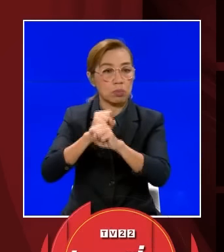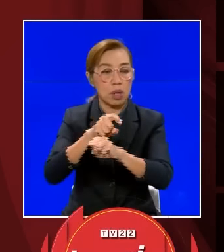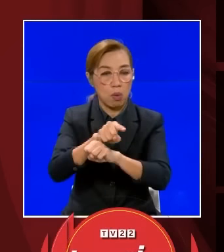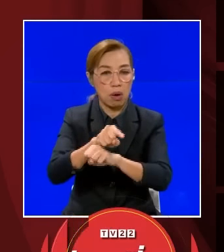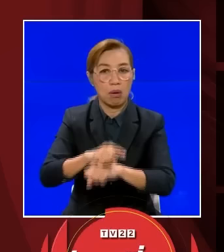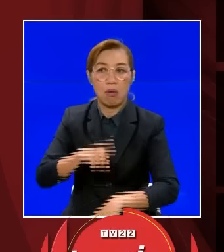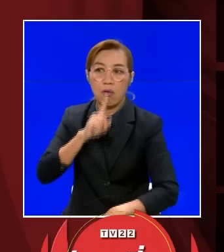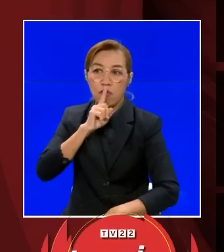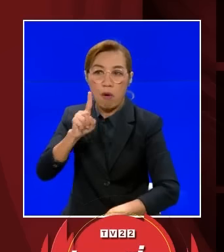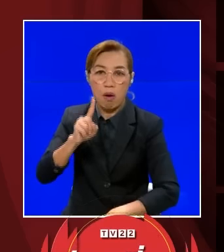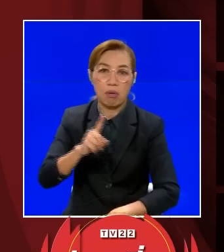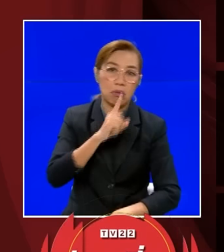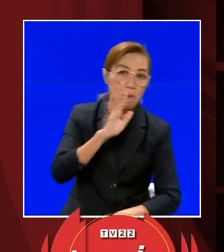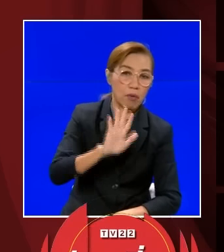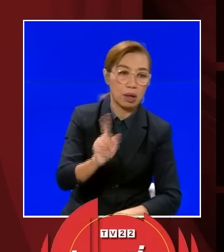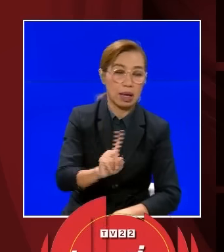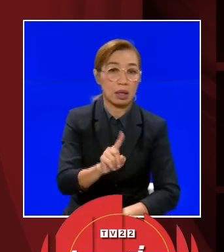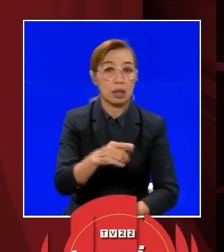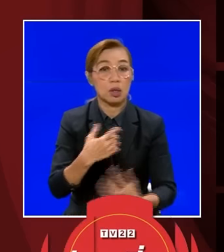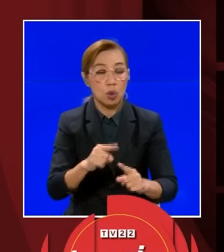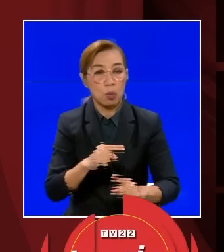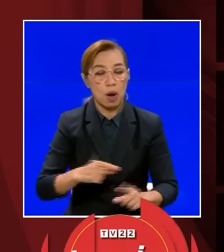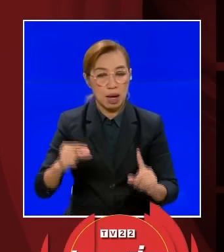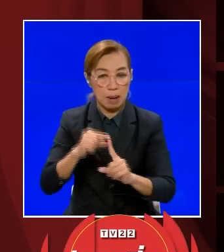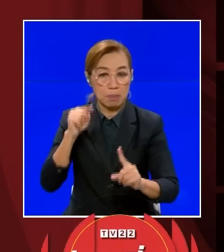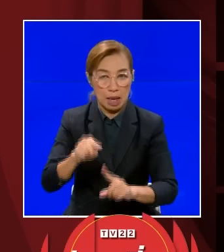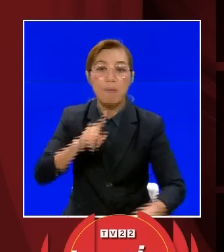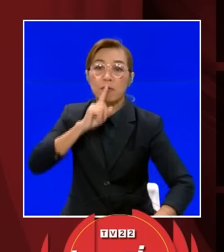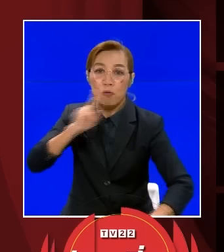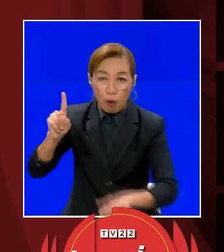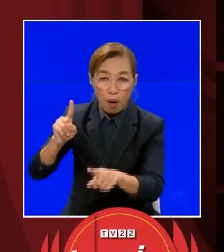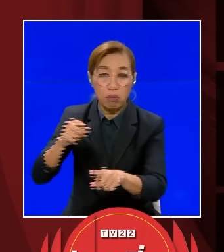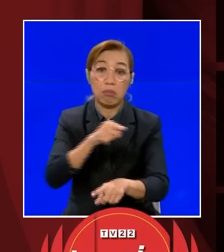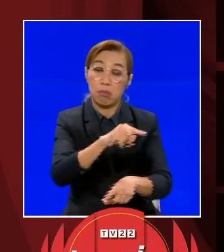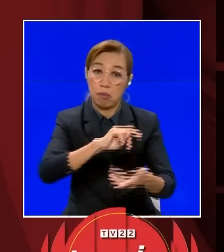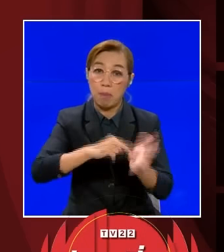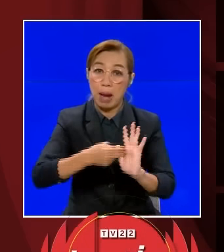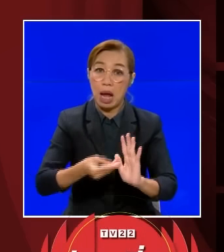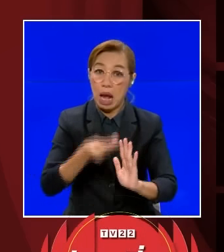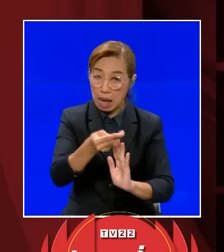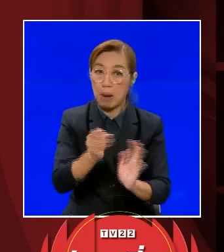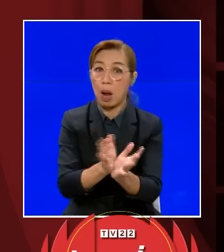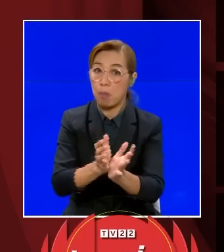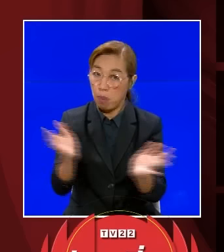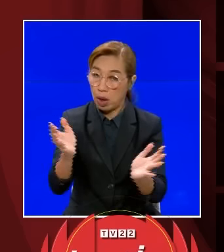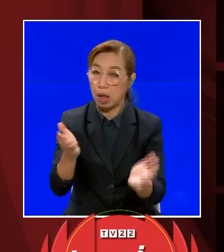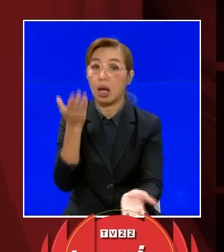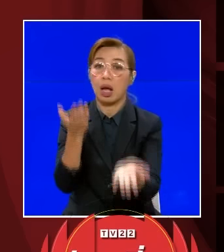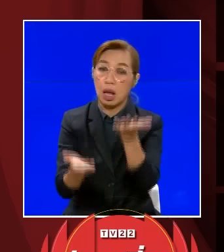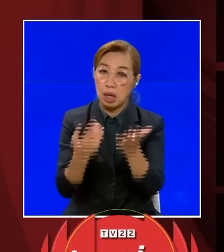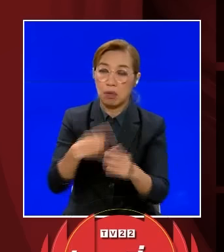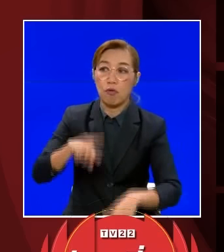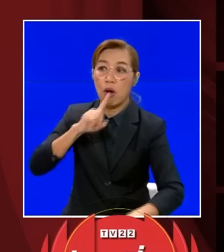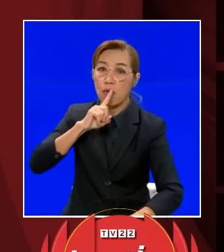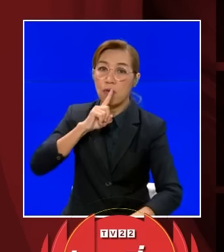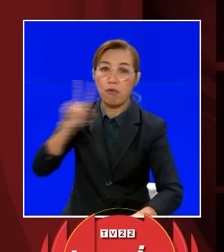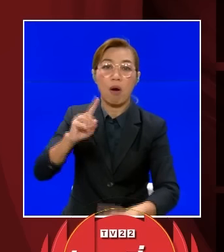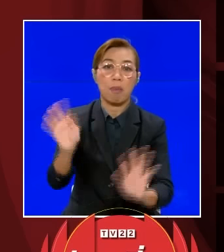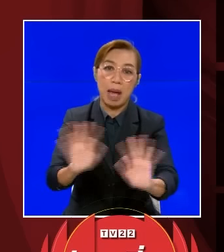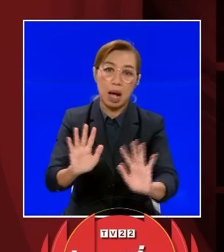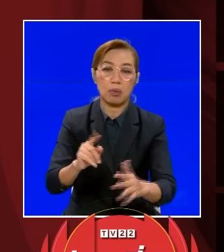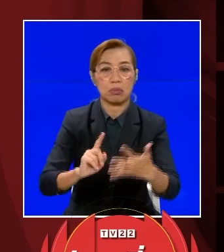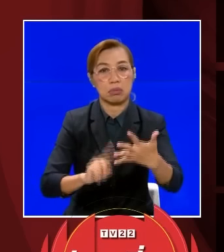ะมีคำถามตามมาฟ้องแล้วให้ประกันไหมหรือฟ้องแล้วไม่ให้ประกันหรือ5ก็คือสั่งเด็ดขาดไม่ฟ้องเลยอ ัน